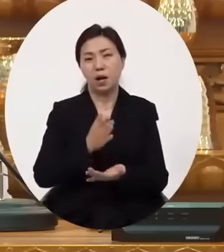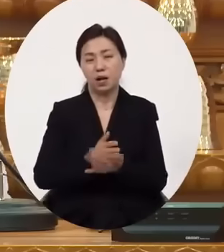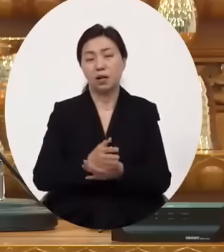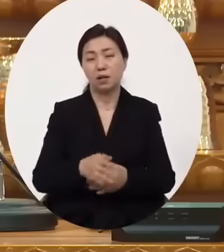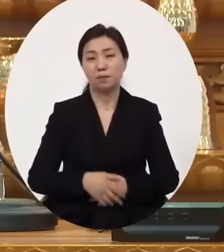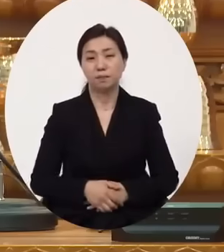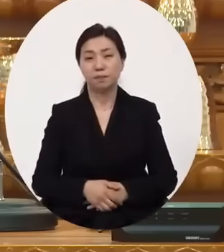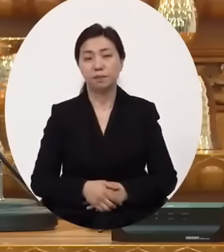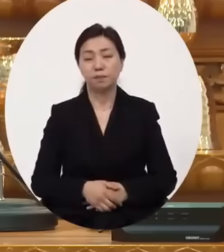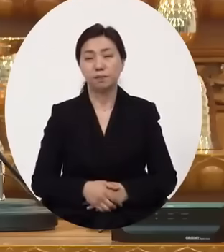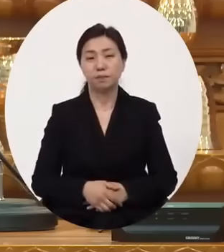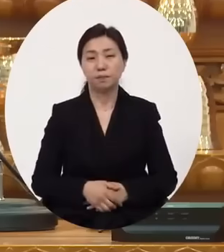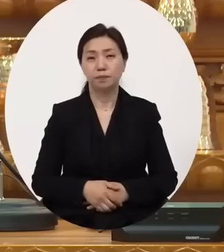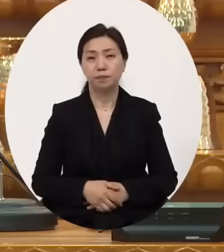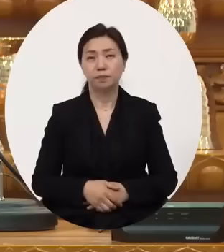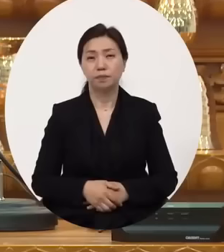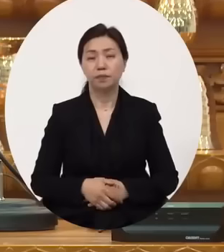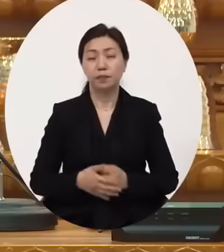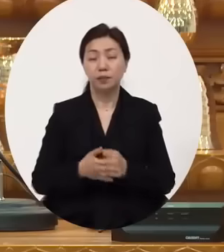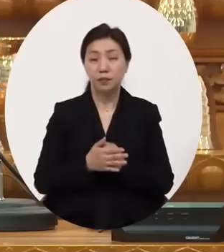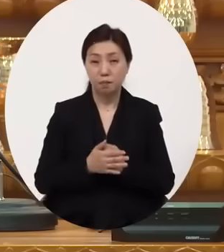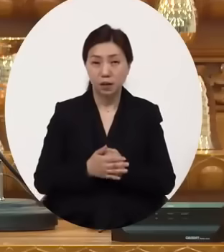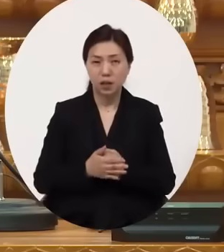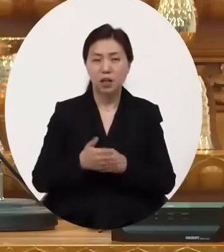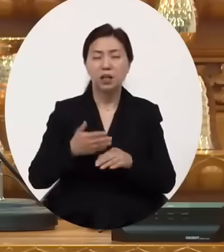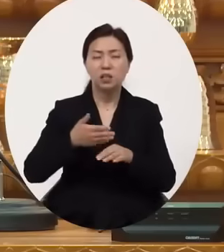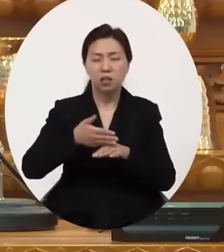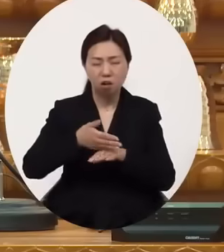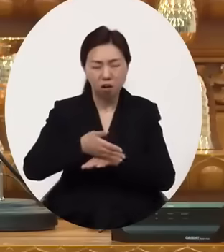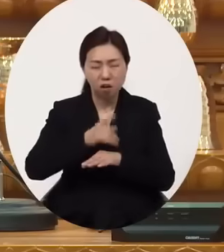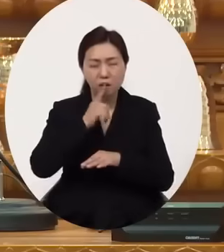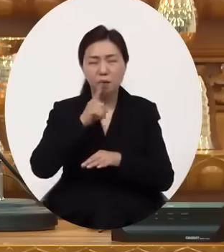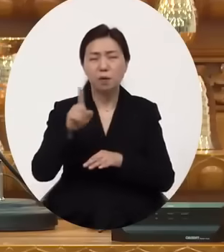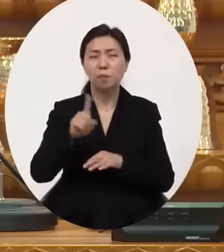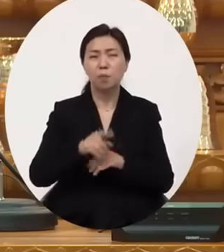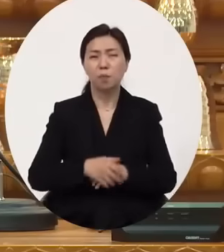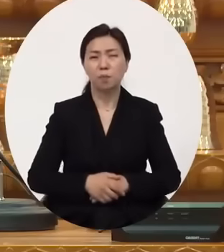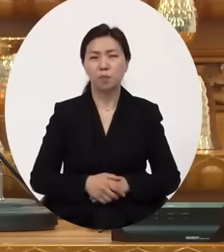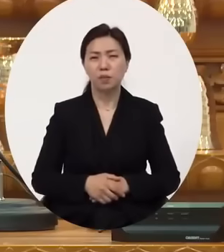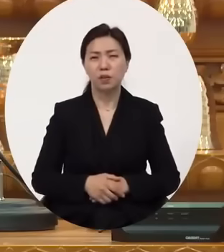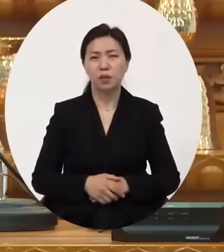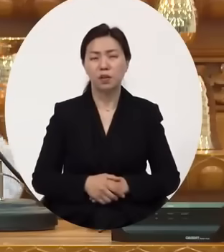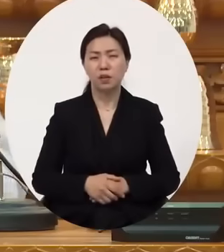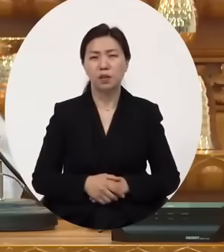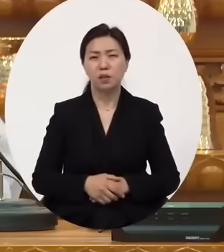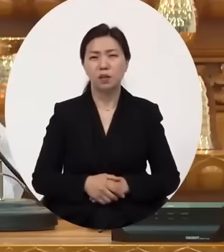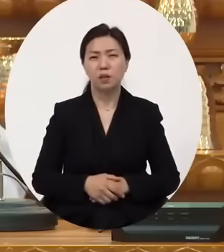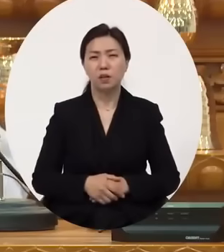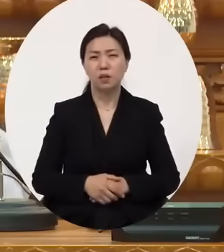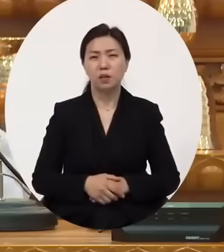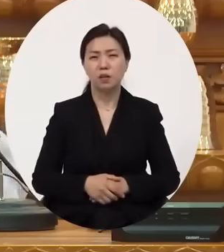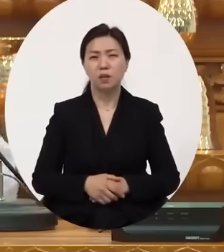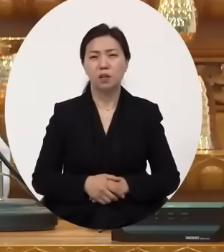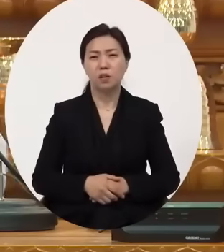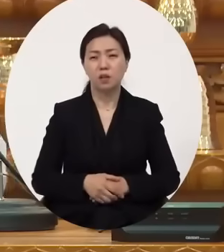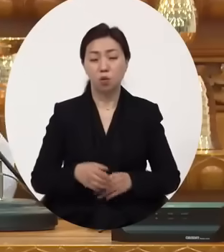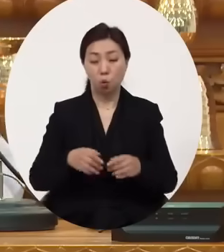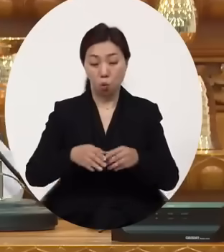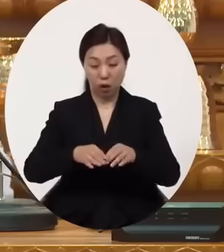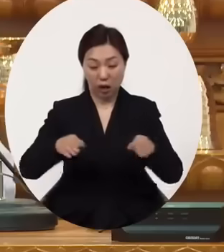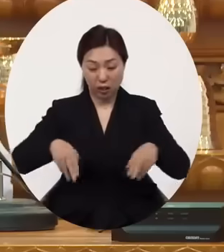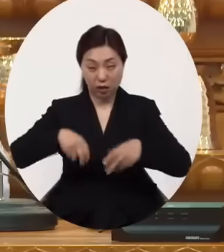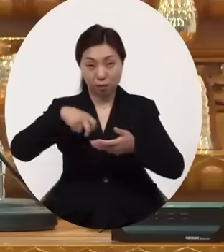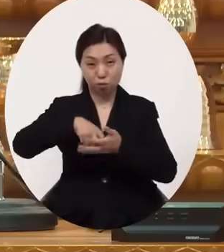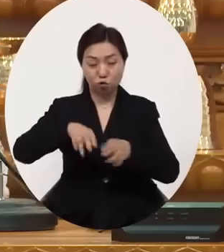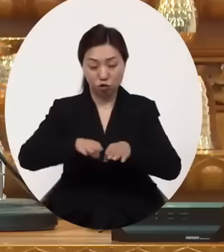하시고 의사가 진단해가 절대로 지금 하면 안 됩니다 하면 어때요? 안 해야 되고 방석을 좀 뭐한다. 좀